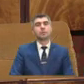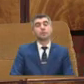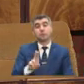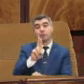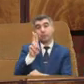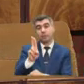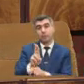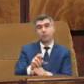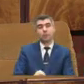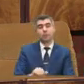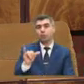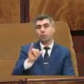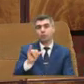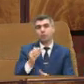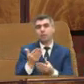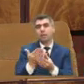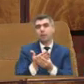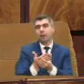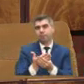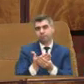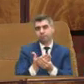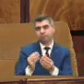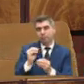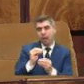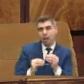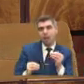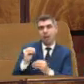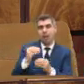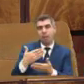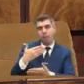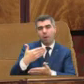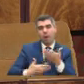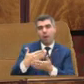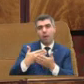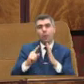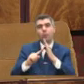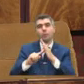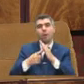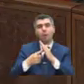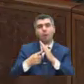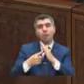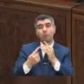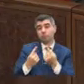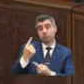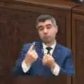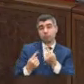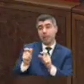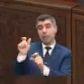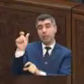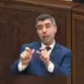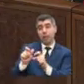على أسباب غلاء فواتير الكهرباء وما هي الإجراءات التي ستقومون بها لحماية جيوب المواطنين.